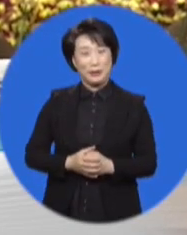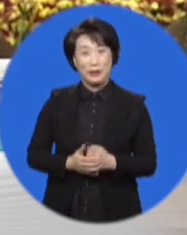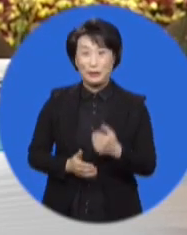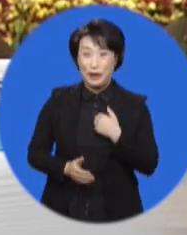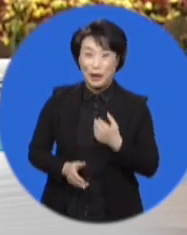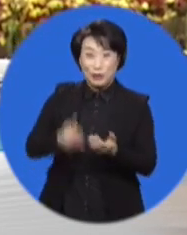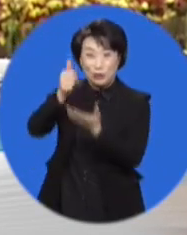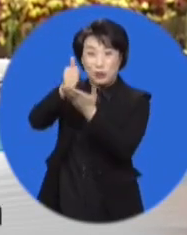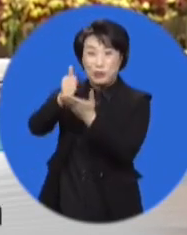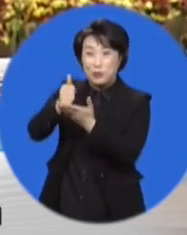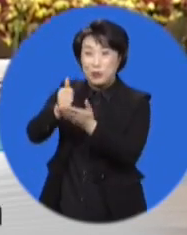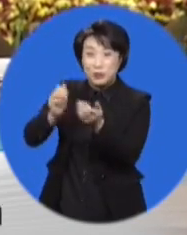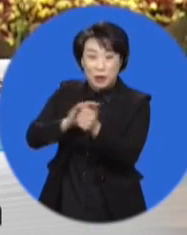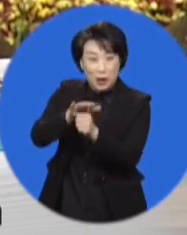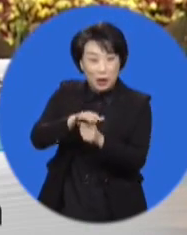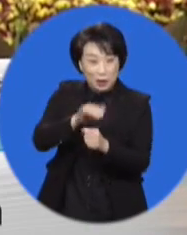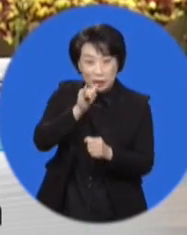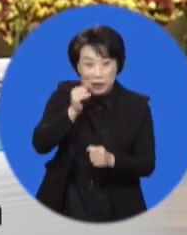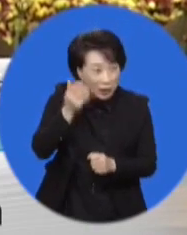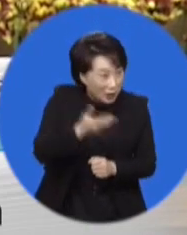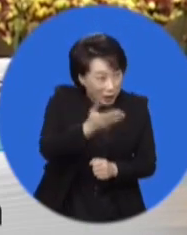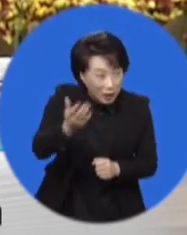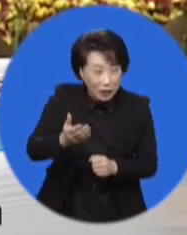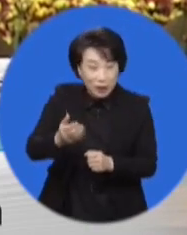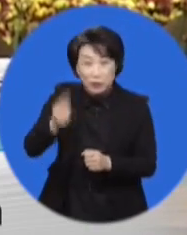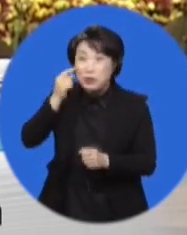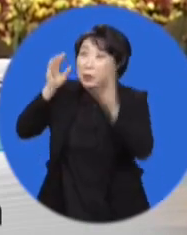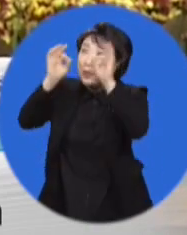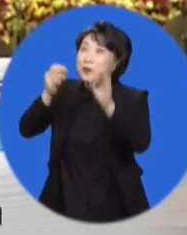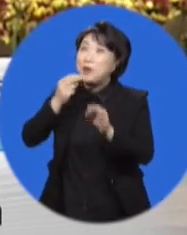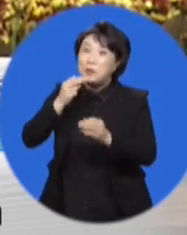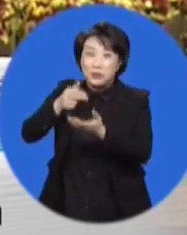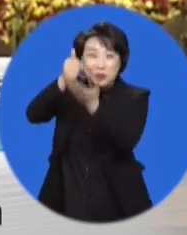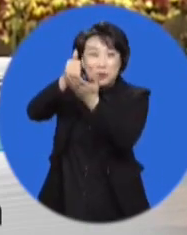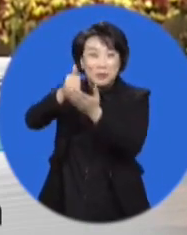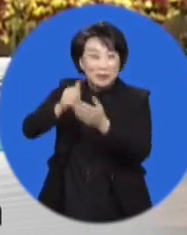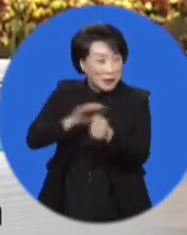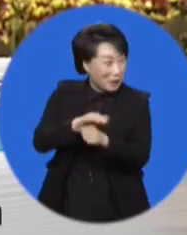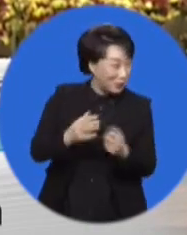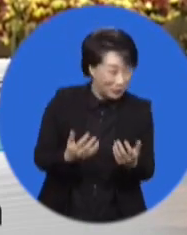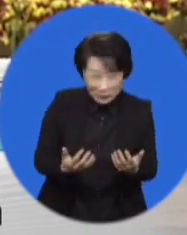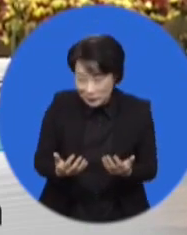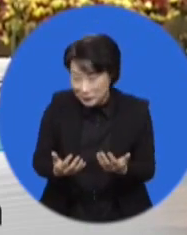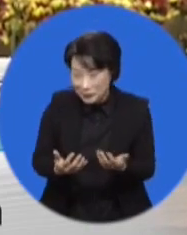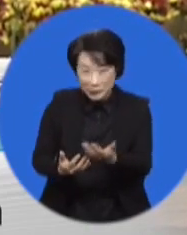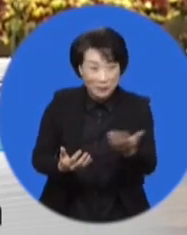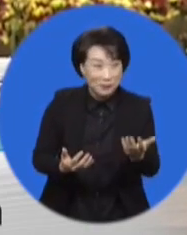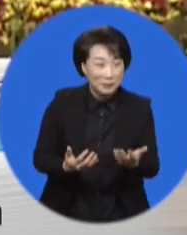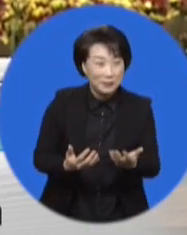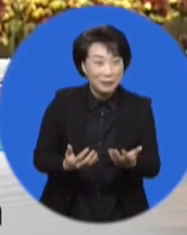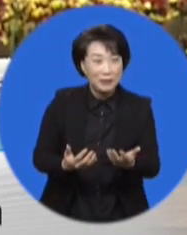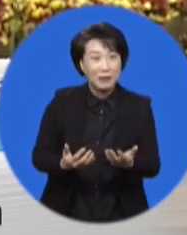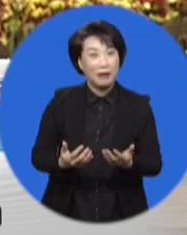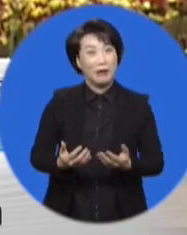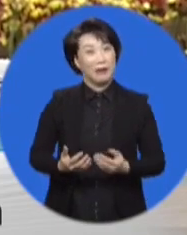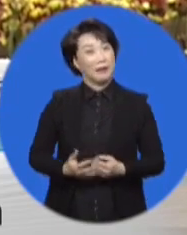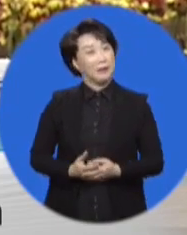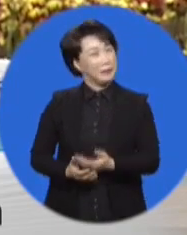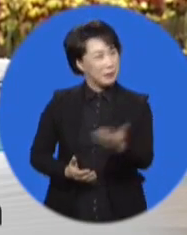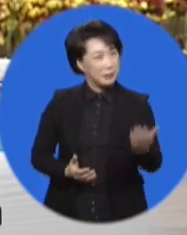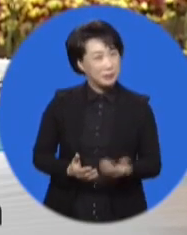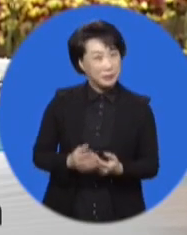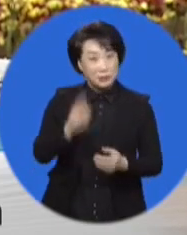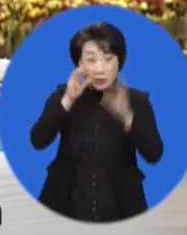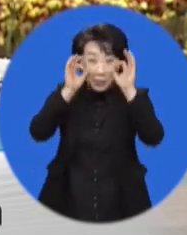내가 주님을 뭐 사랑합니까? 안 보이는데 어떻게 사랑해? 안 보이는데. 여러분